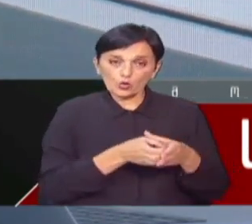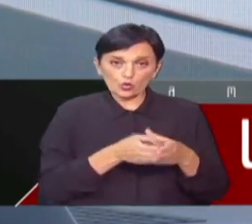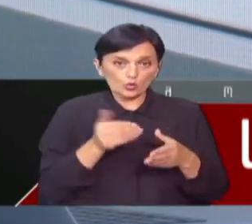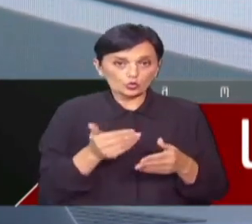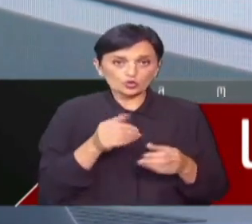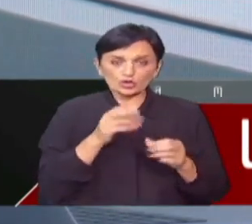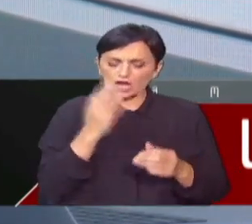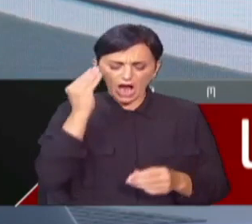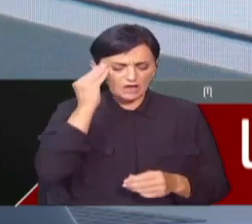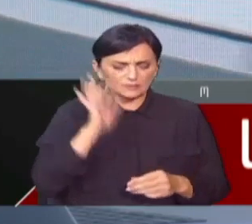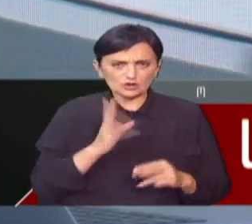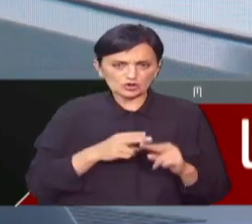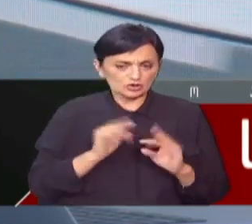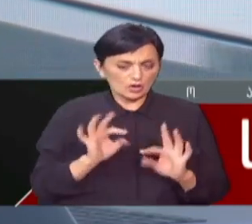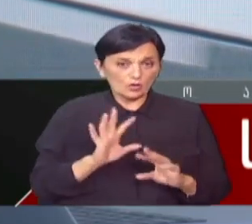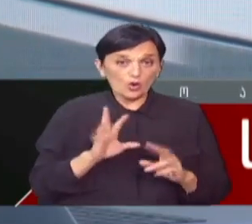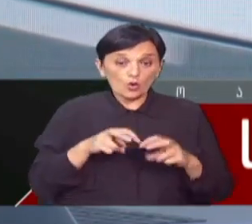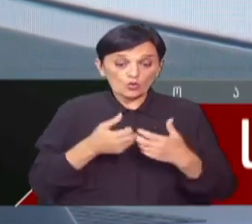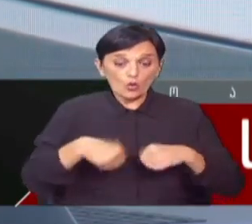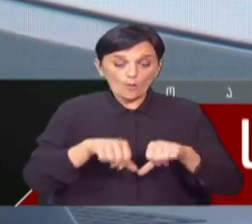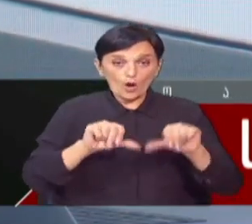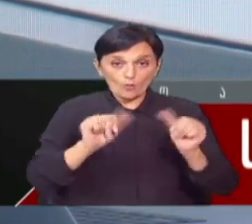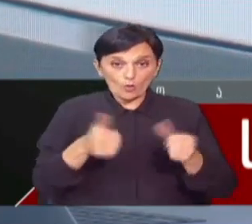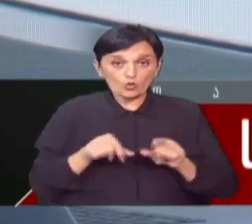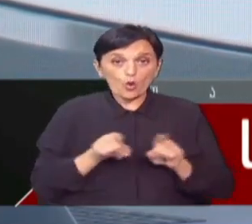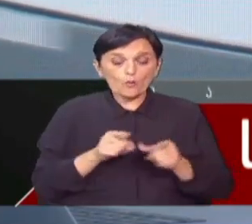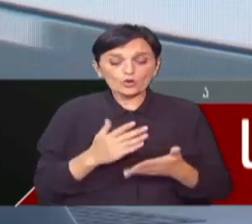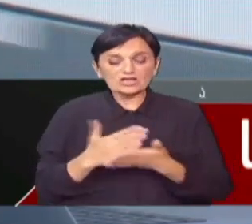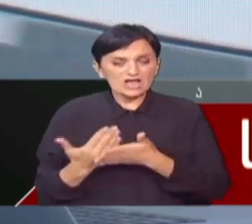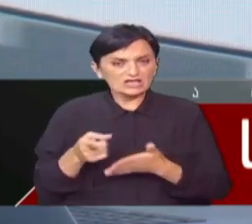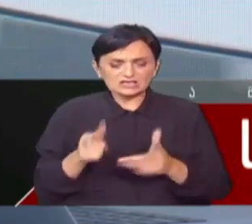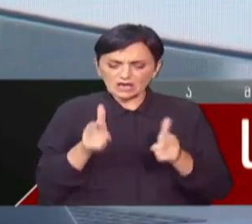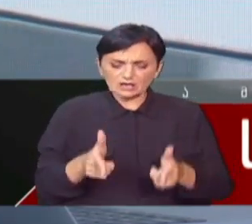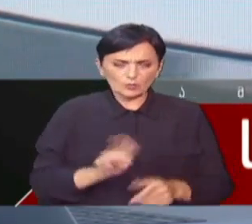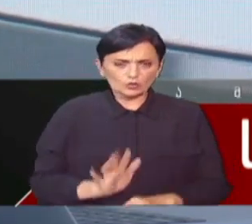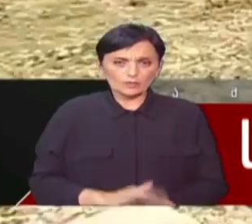Мизан Шедзони Ладарми Ичневс. Комиссии сформиребас оппозиции с нацели царем хроба.